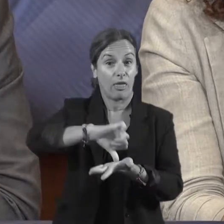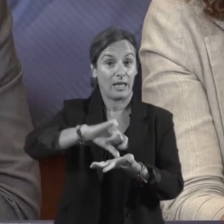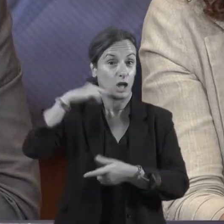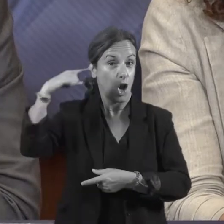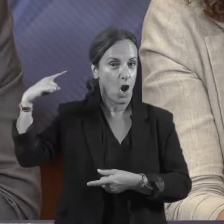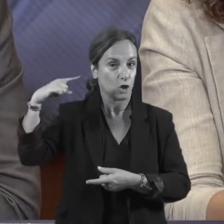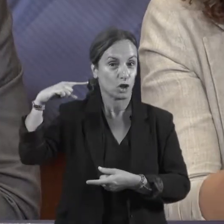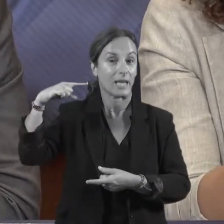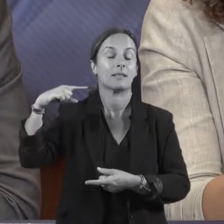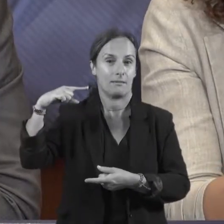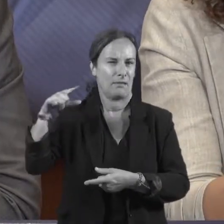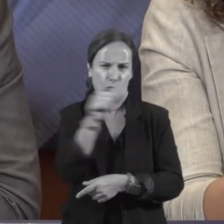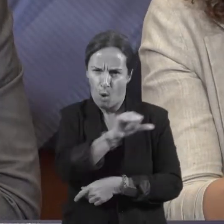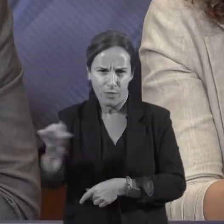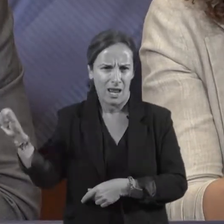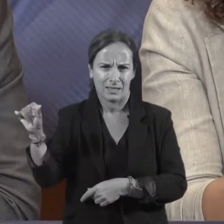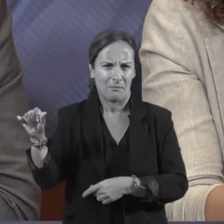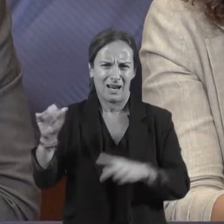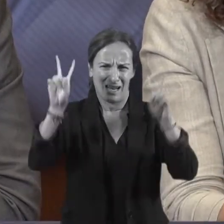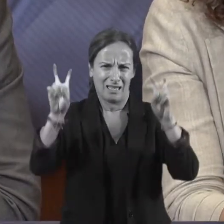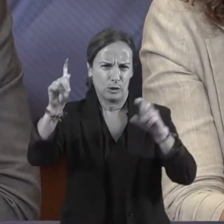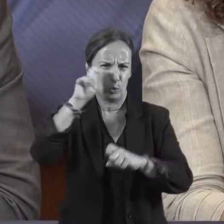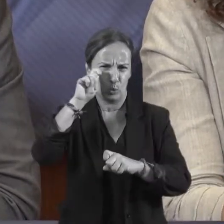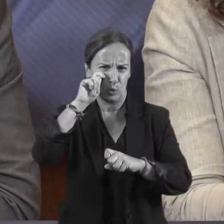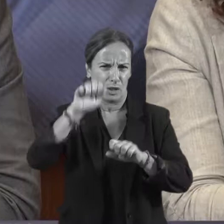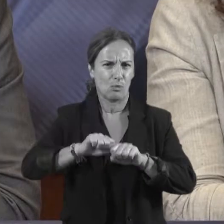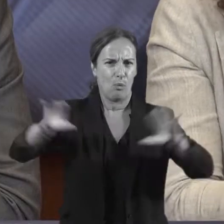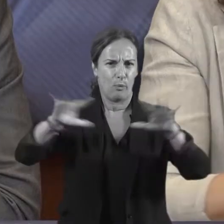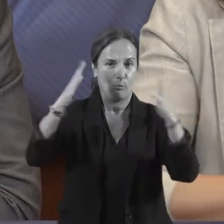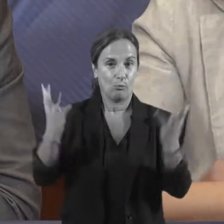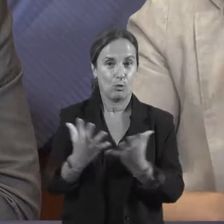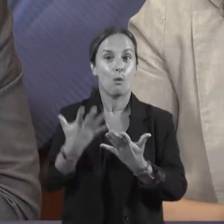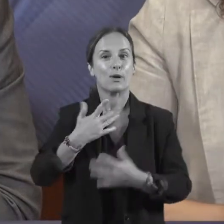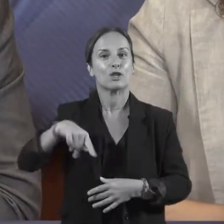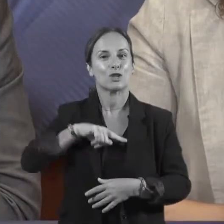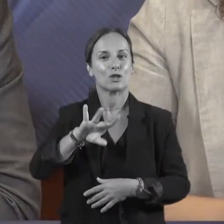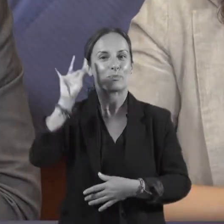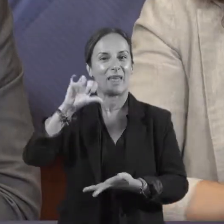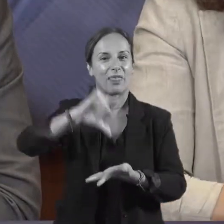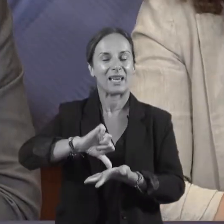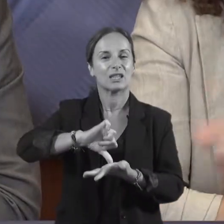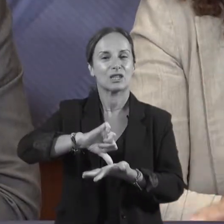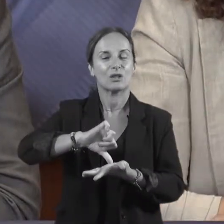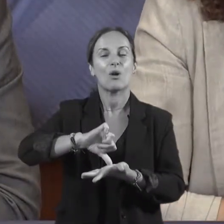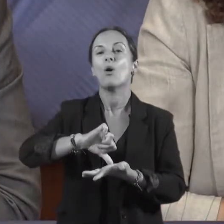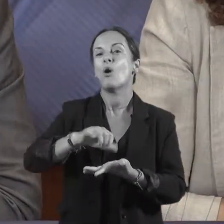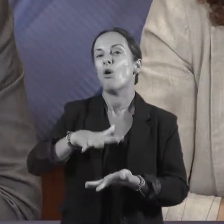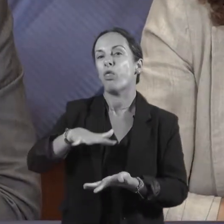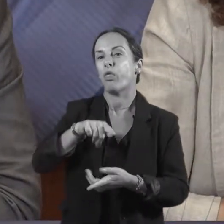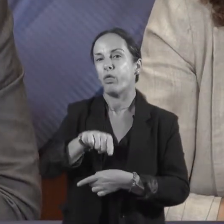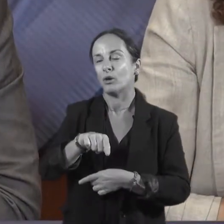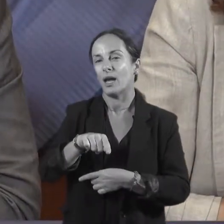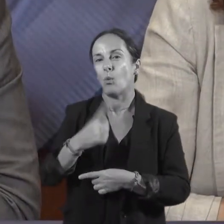cas, Londres. Aquesta manera d'emmarcar-lo vol iniciar una senda que farem a la resta de